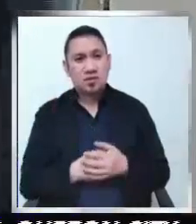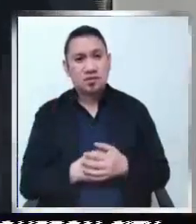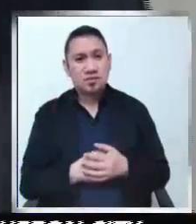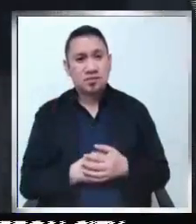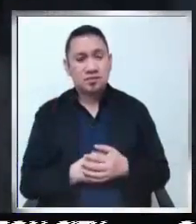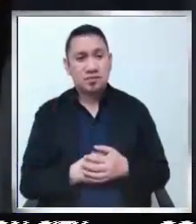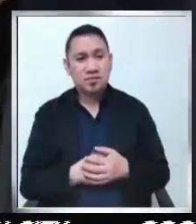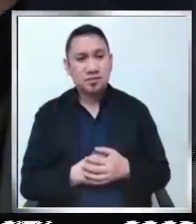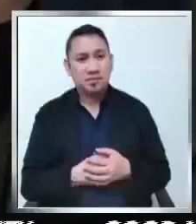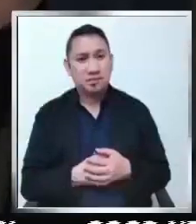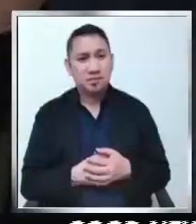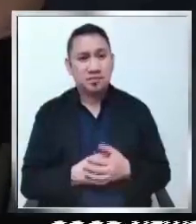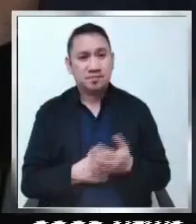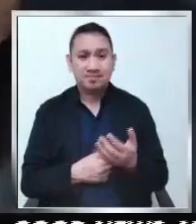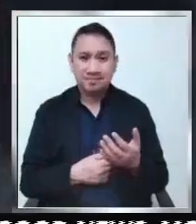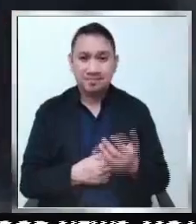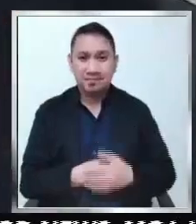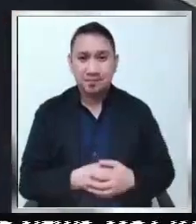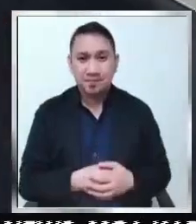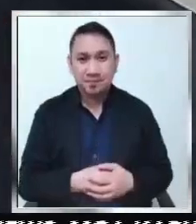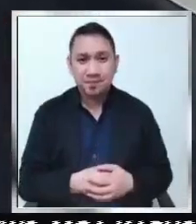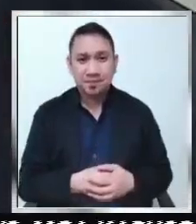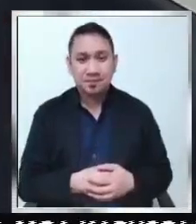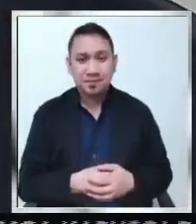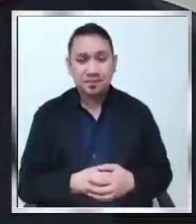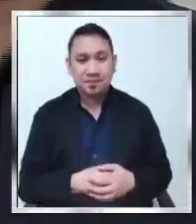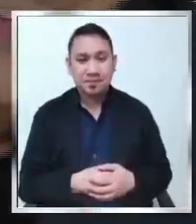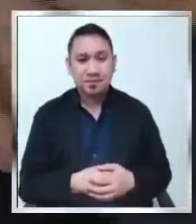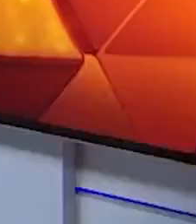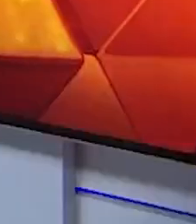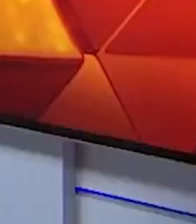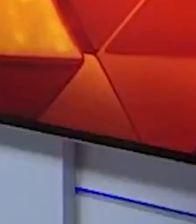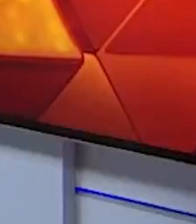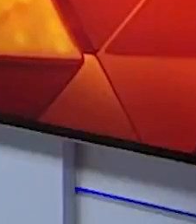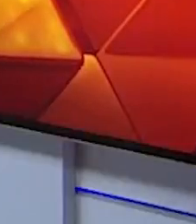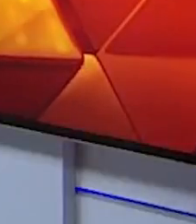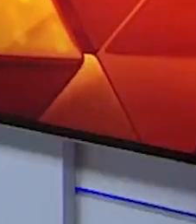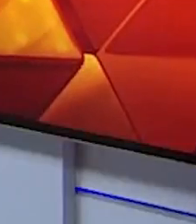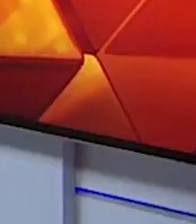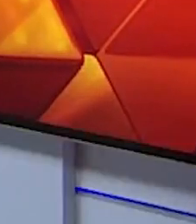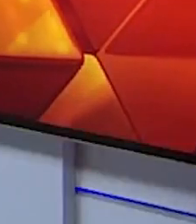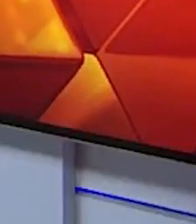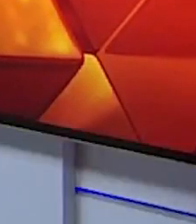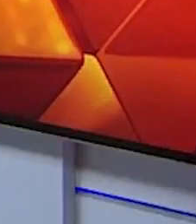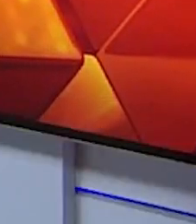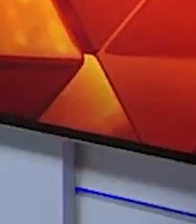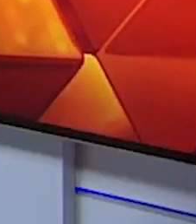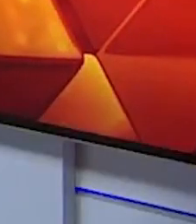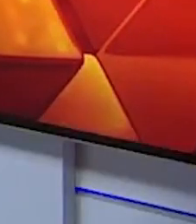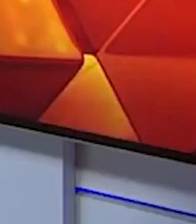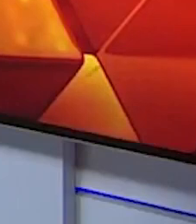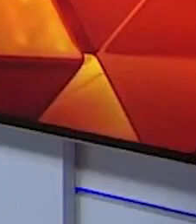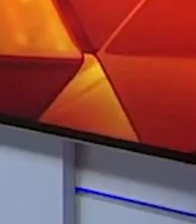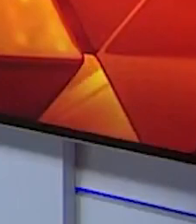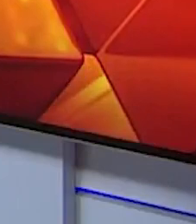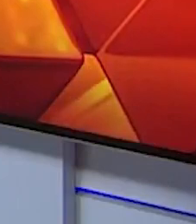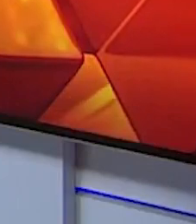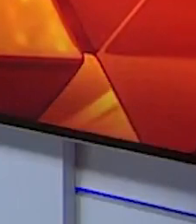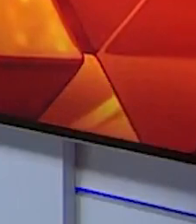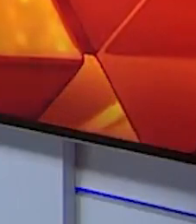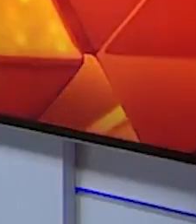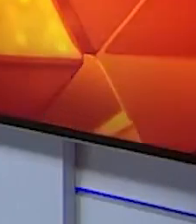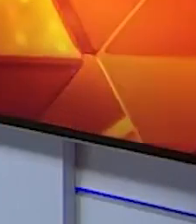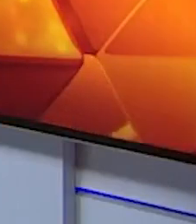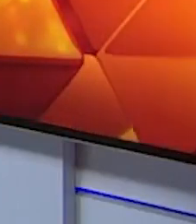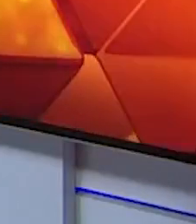Santiago, updated sa Showbiz Happenings. Para sa mas mahabang chikahan, visit and subscribe to GMA